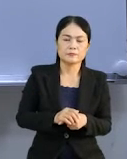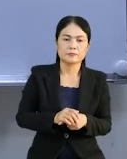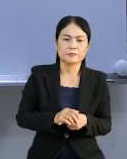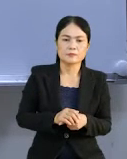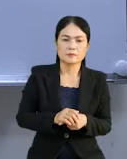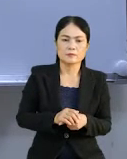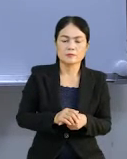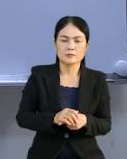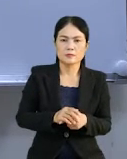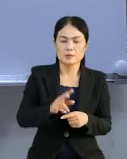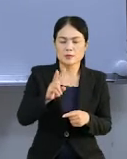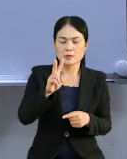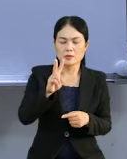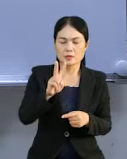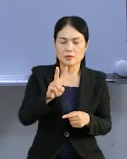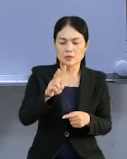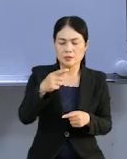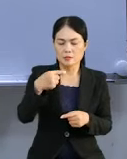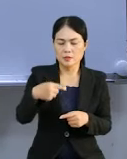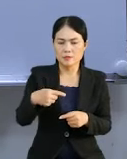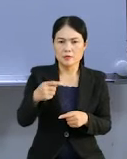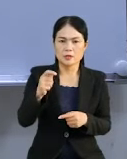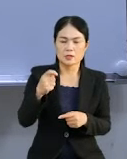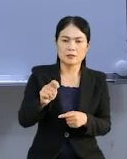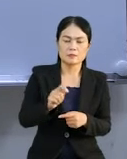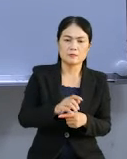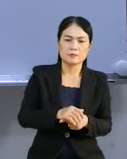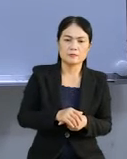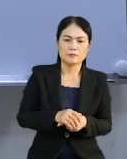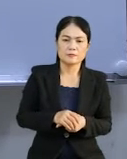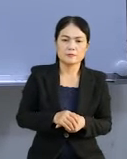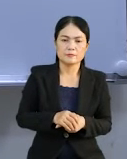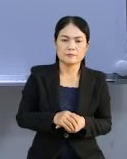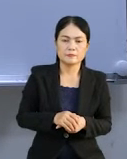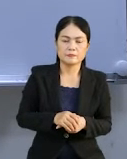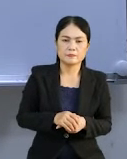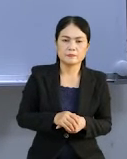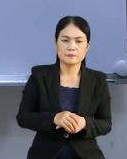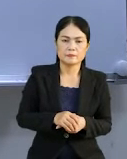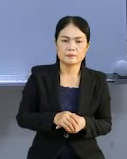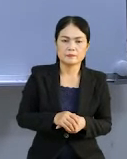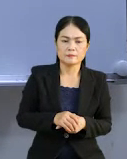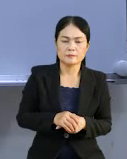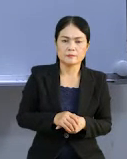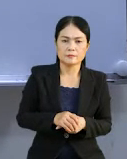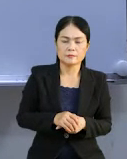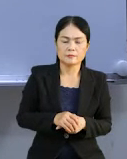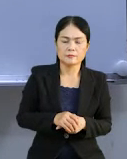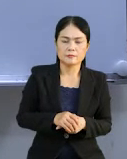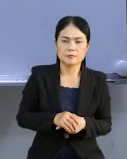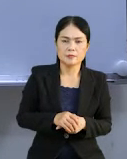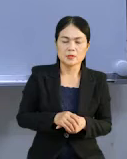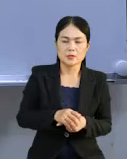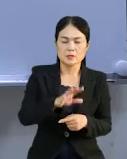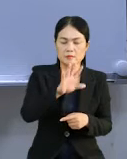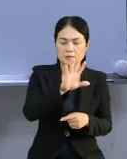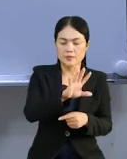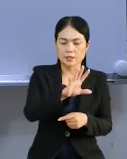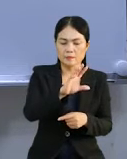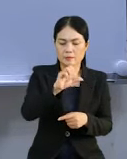Chà, thật lập tí buôn cứ pí mơn, pí poan rìa. Rốt tầm mơn. Chà, ngọt hàng lớn ní cứ pram mơn